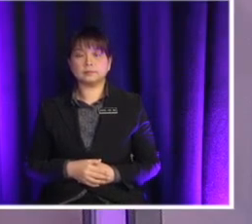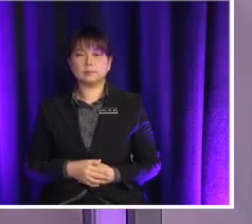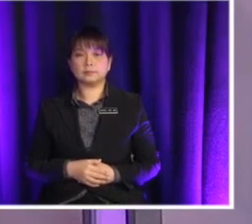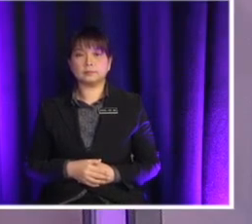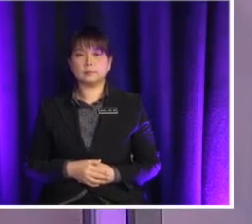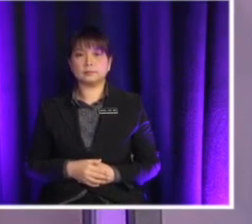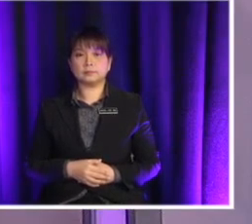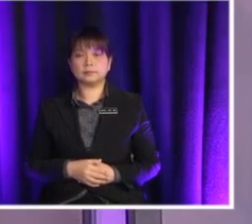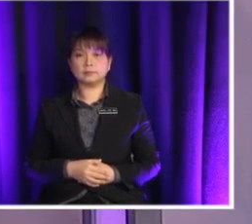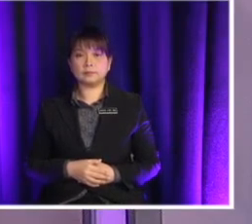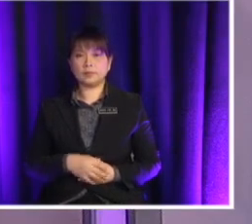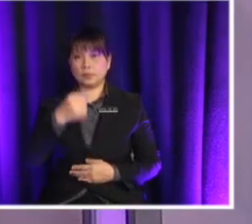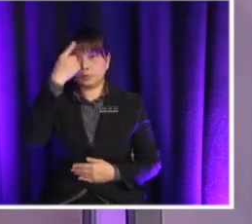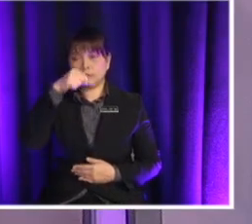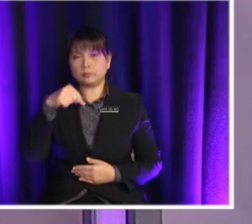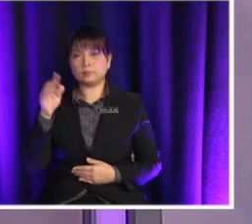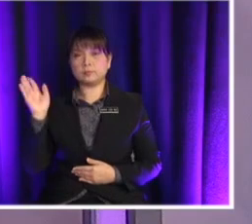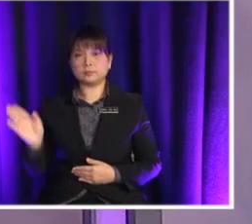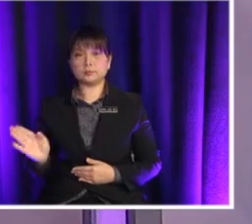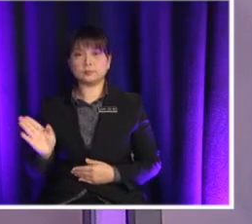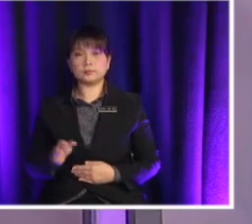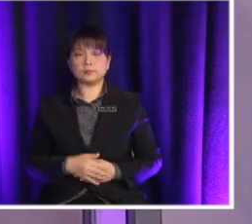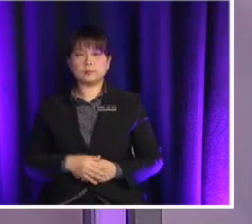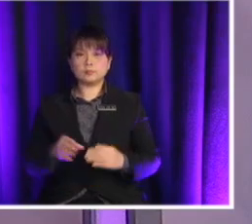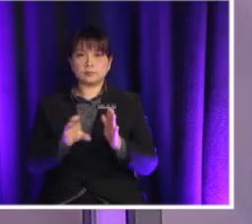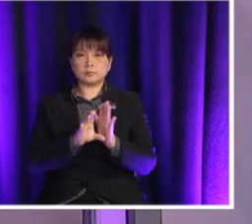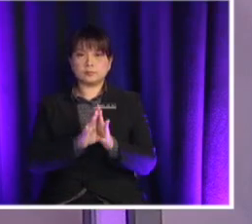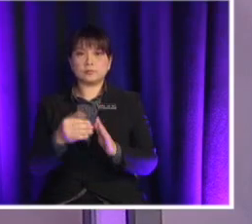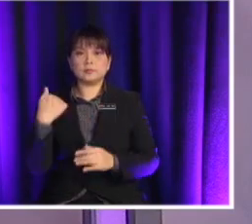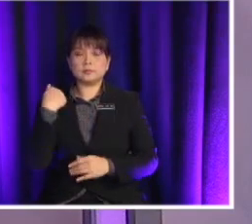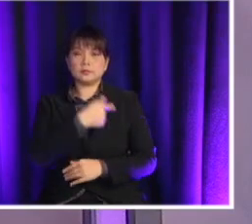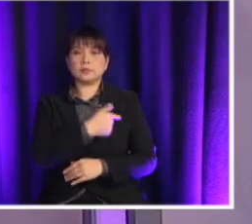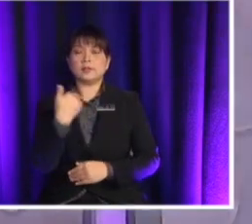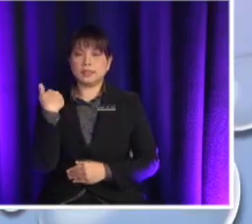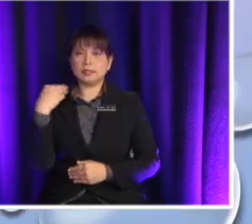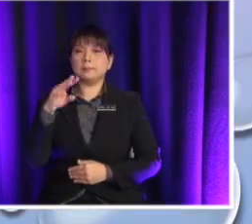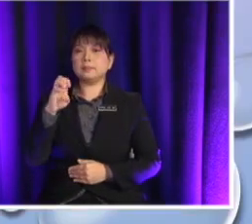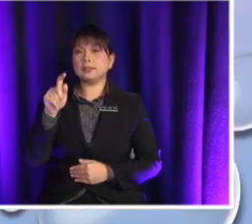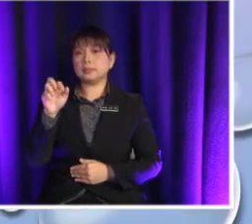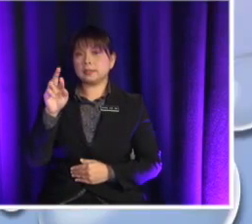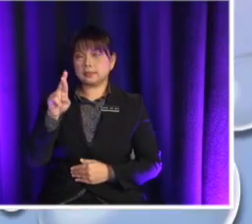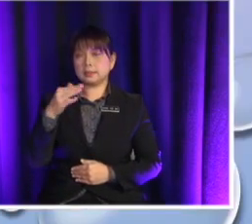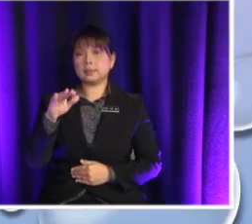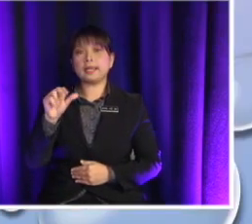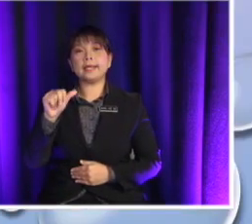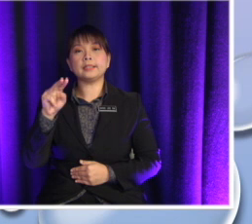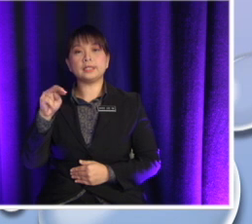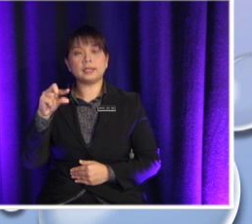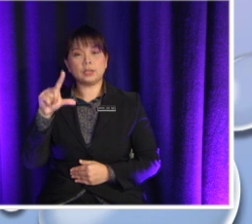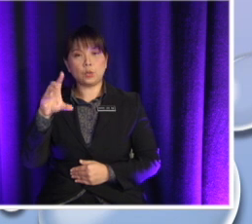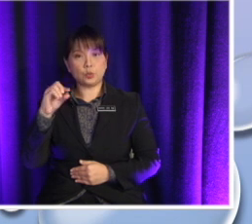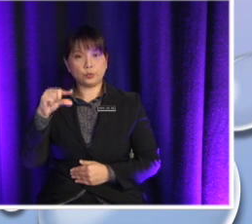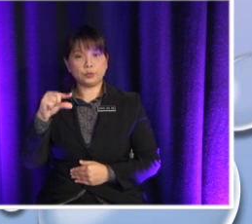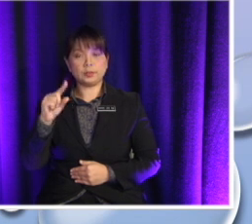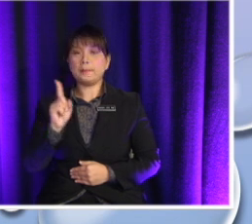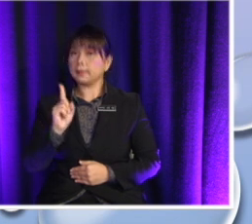Okey. So untuk yang ini, untuk menguji, kalau contohnya kita ada meter analog, kita ada meter digital, terpulang kepada murid-murid dia nak ambil yang mana satu,